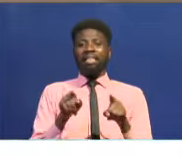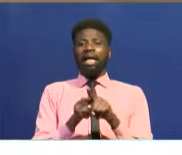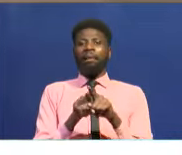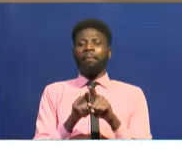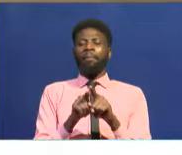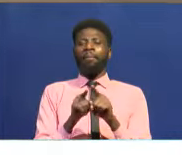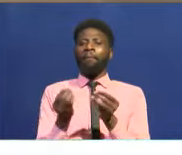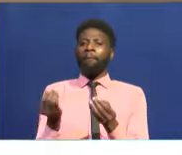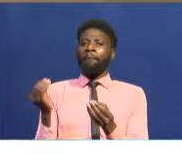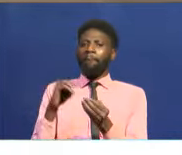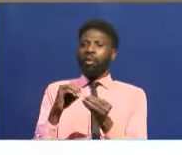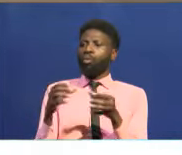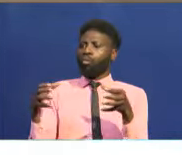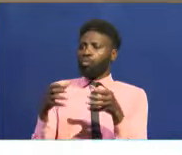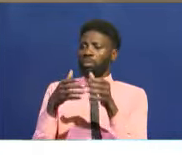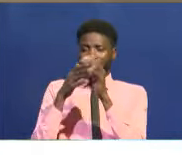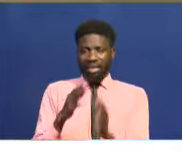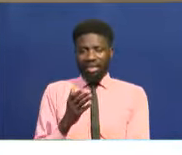hapa.